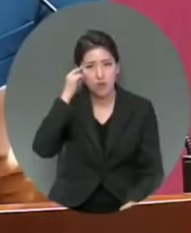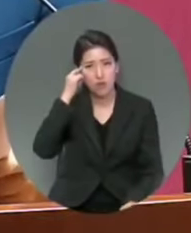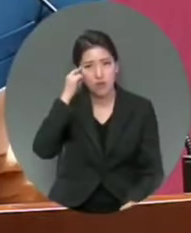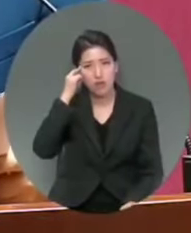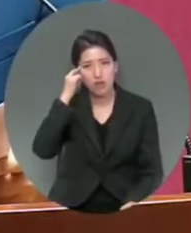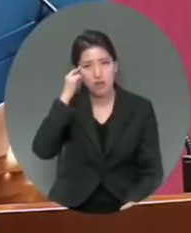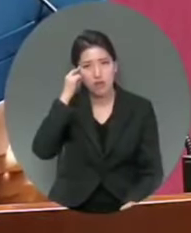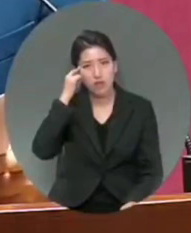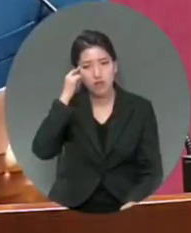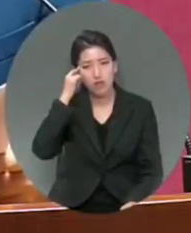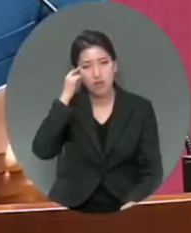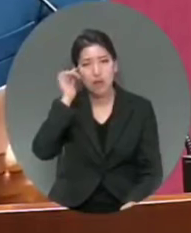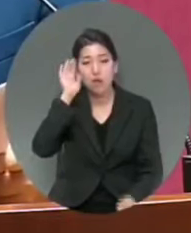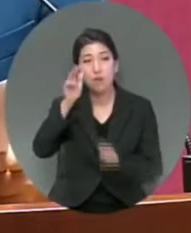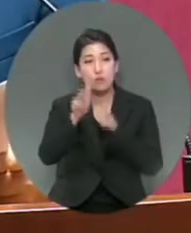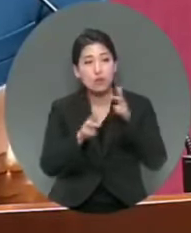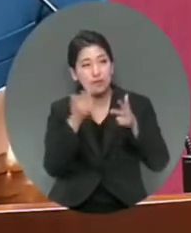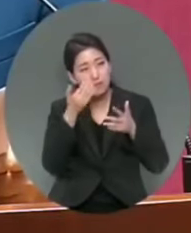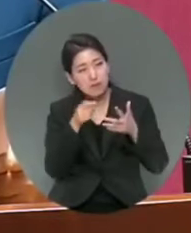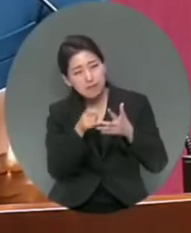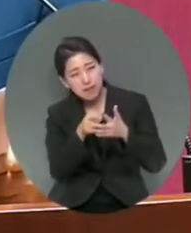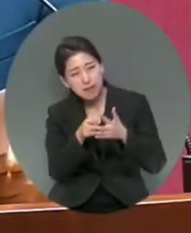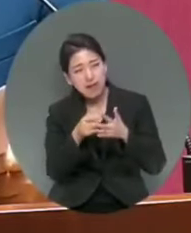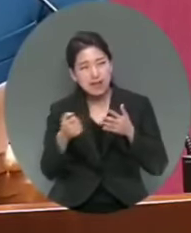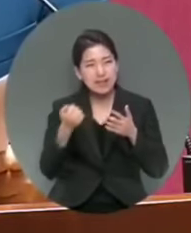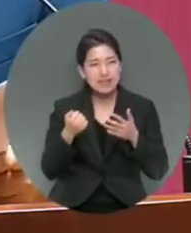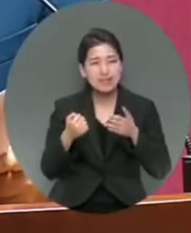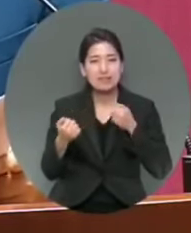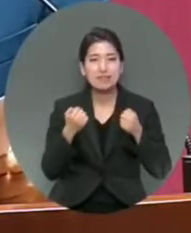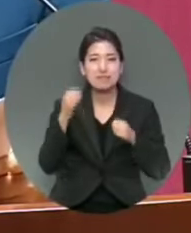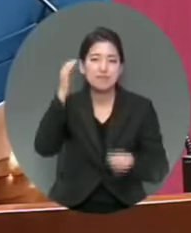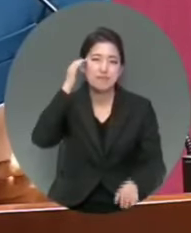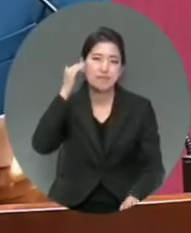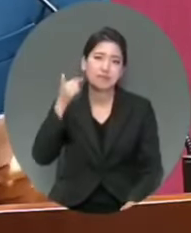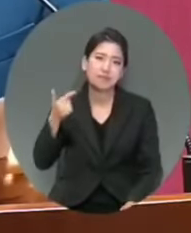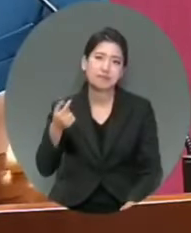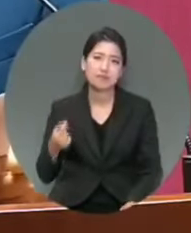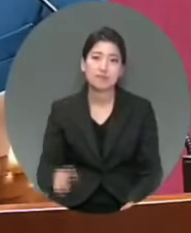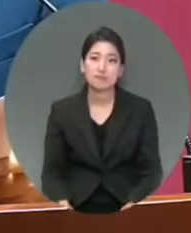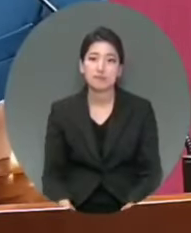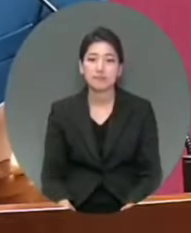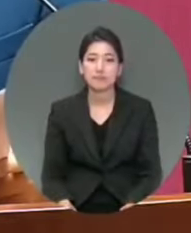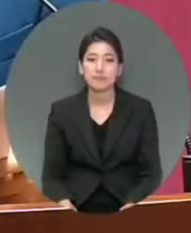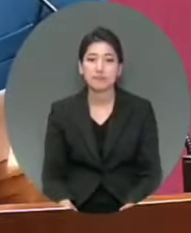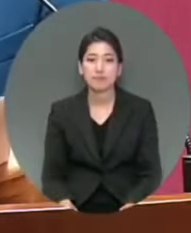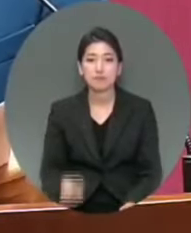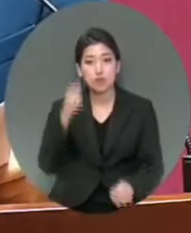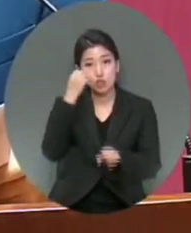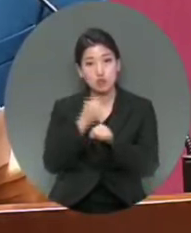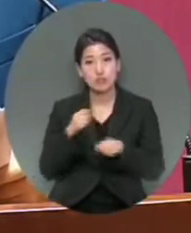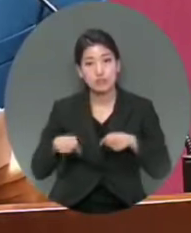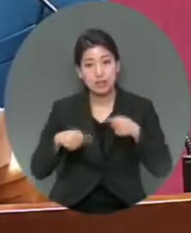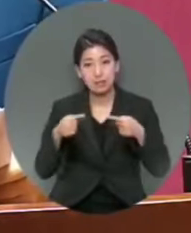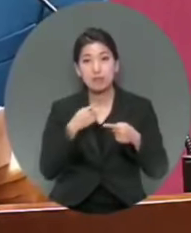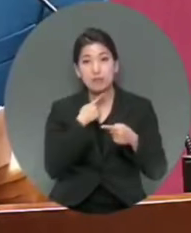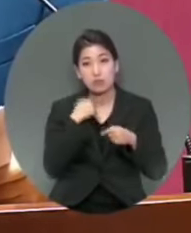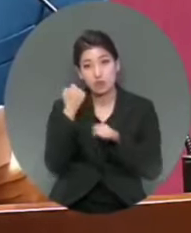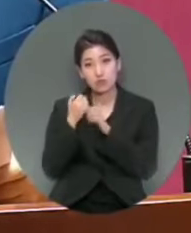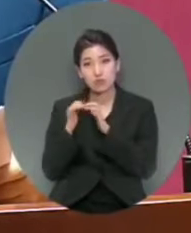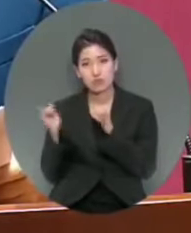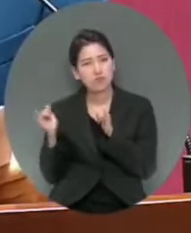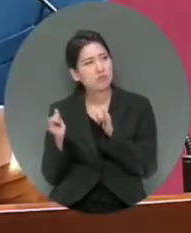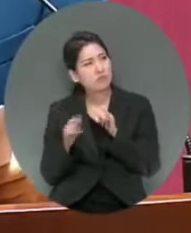동력과 사업의 예측 가능성을 떨어뜨릴 수 있는 그런 상황입니다. 그동안 R&D에 참여했던 연구자들이 정부